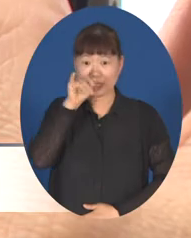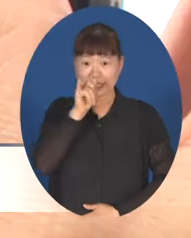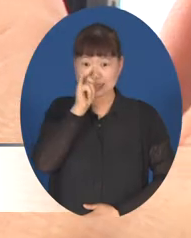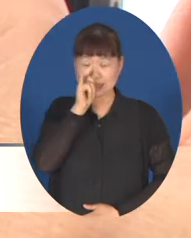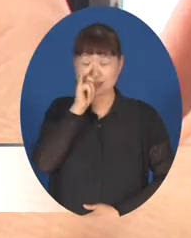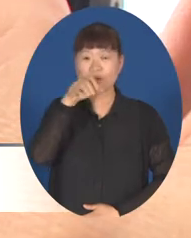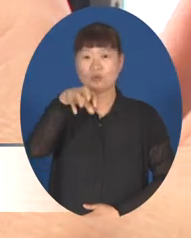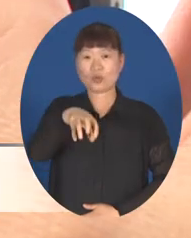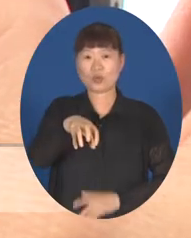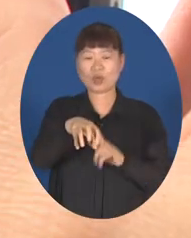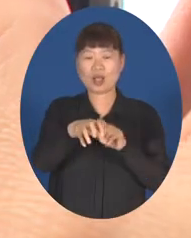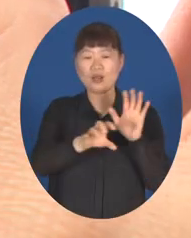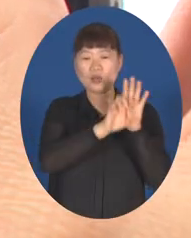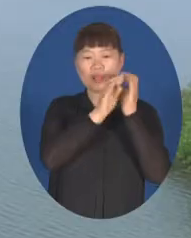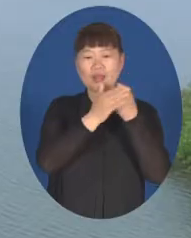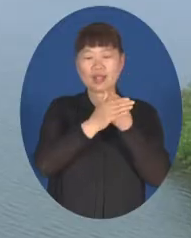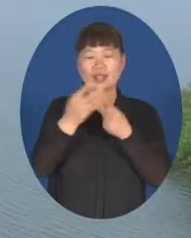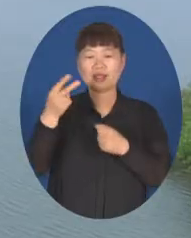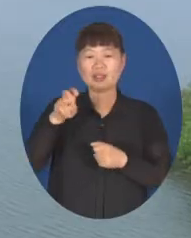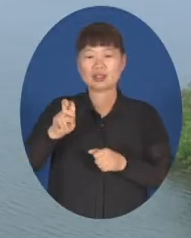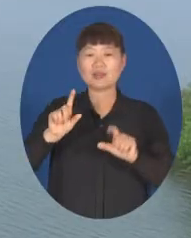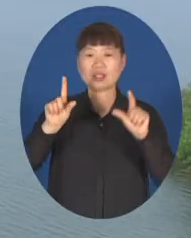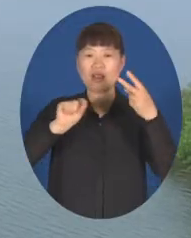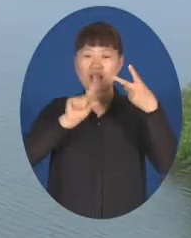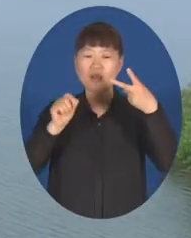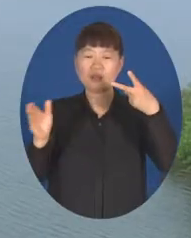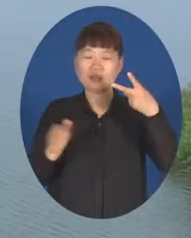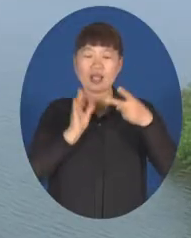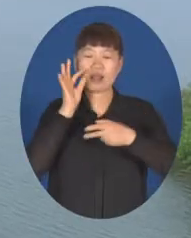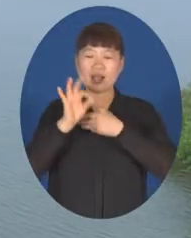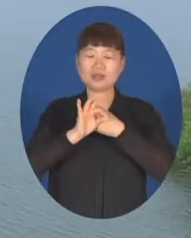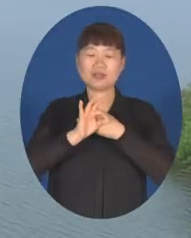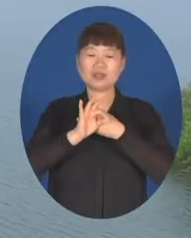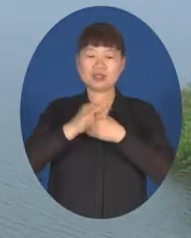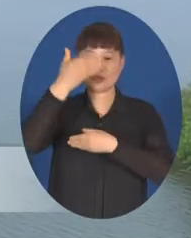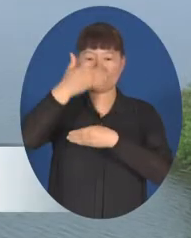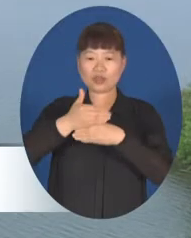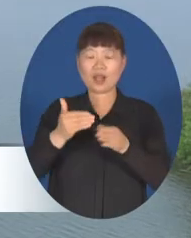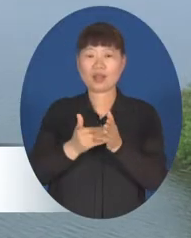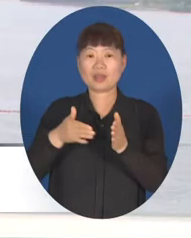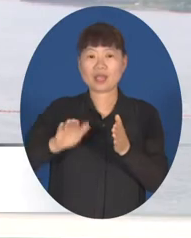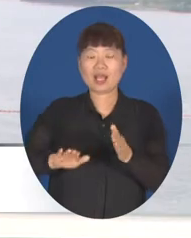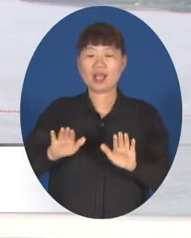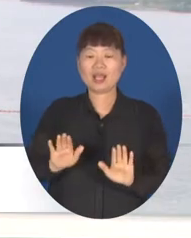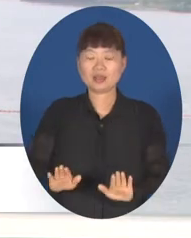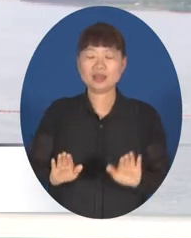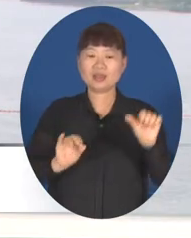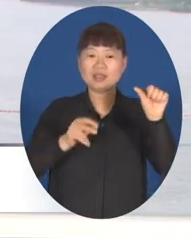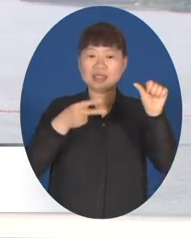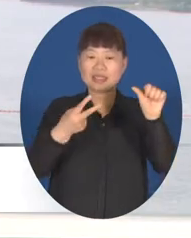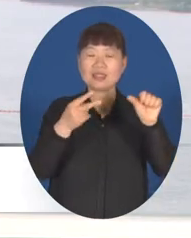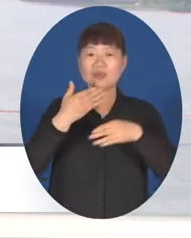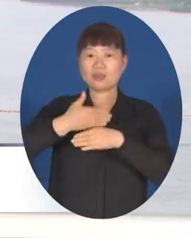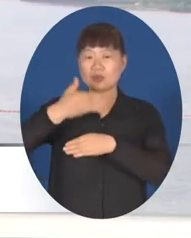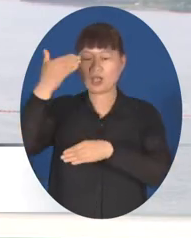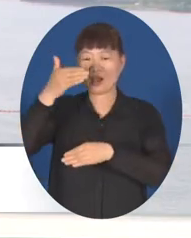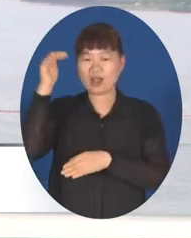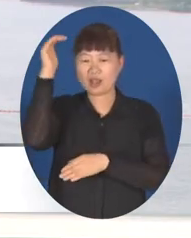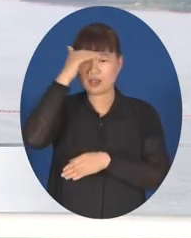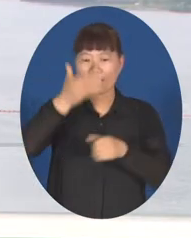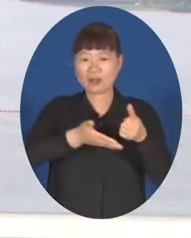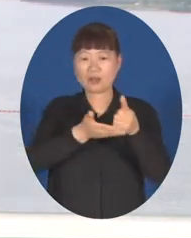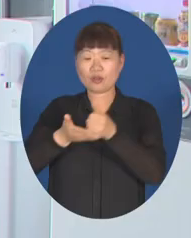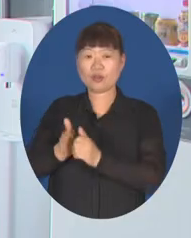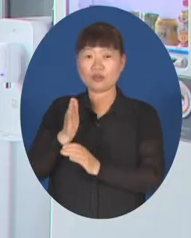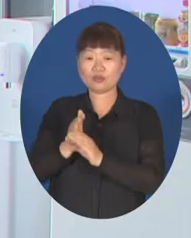전망대 코로나 입으로 2020년 2월부터 임시 휴관 에 들어갔는데 이번 달 2일부터 다시 문을 열고 관람객을 맞이하고